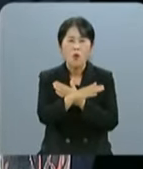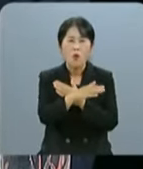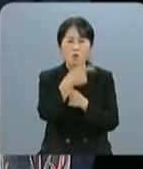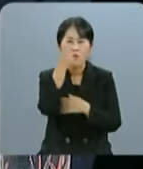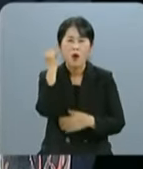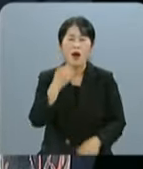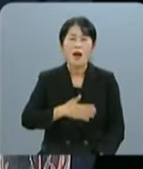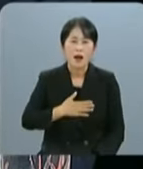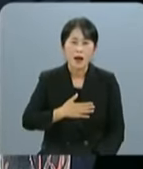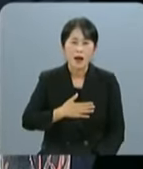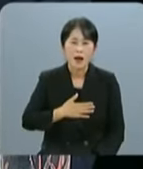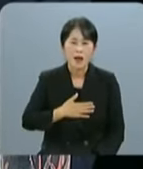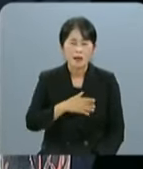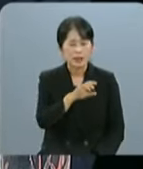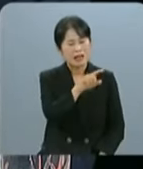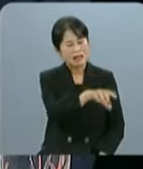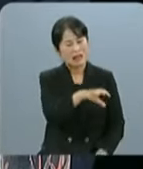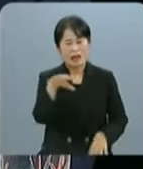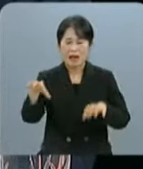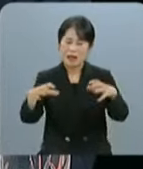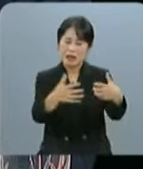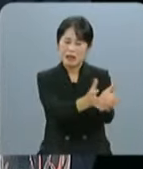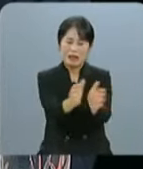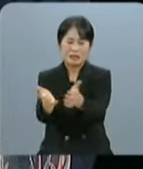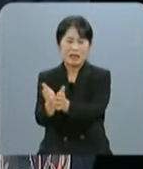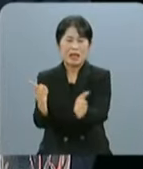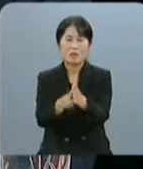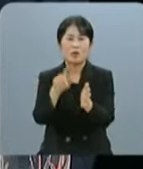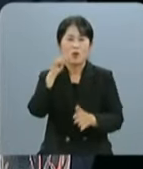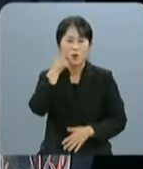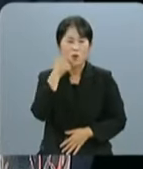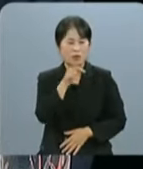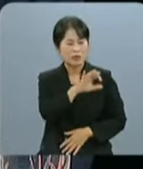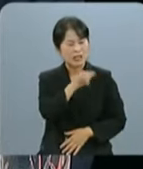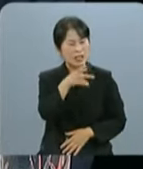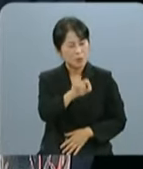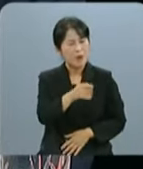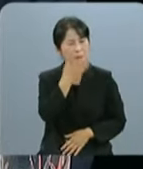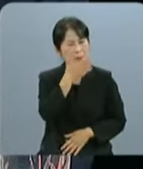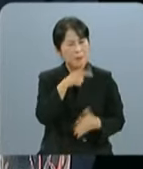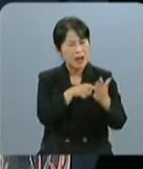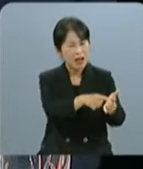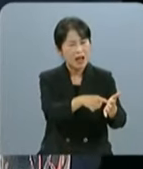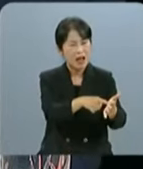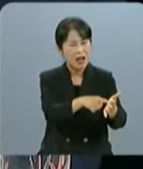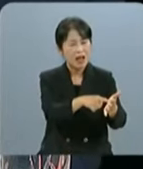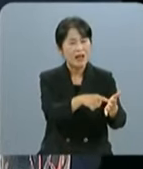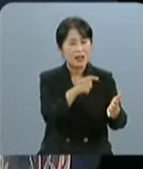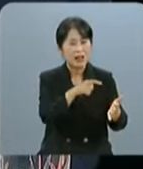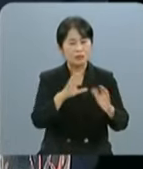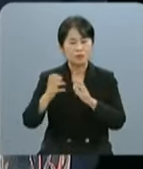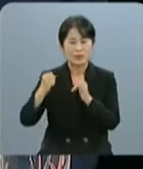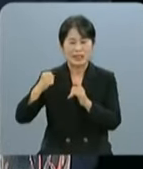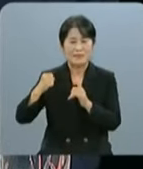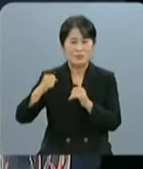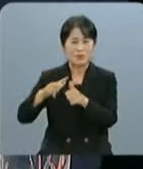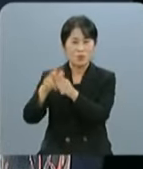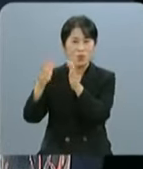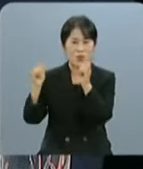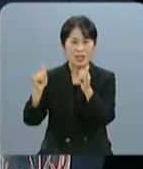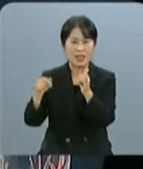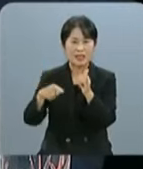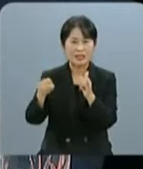우리는 이당 저당 다 못 믿겠다. 근데 이재명은 뭐라도 할 것 같다. 그리고 국민의힘 후보들은